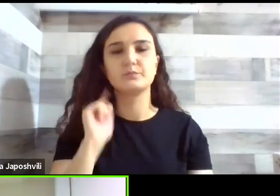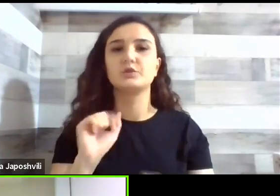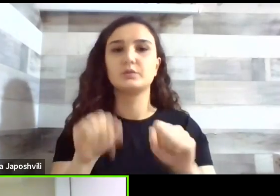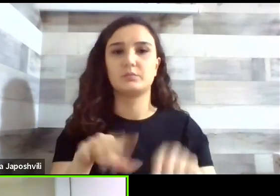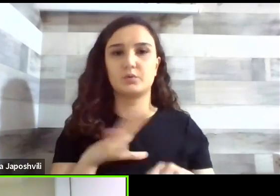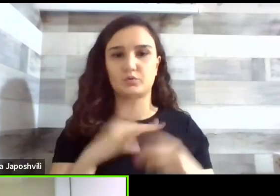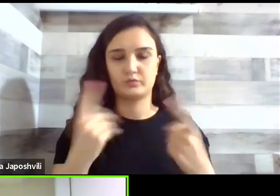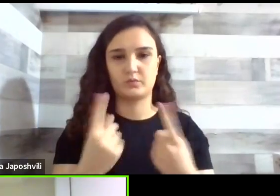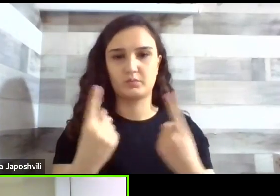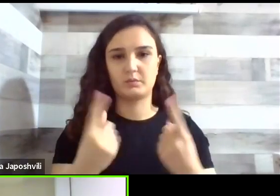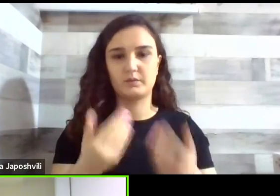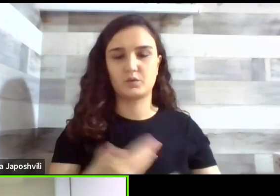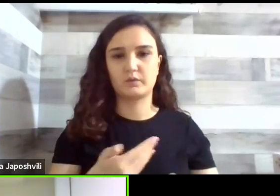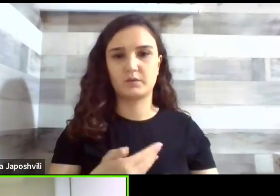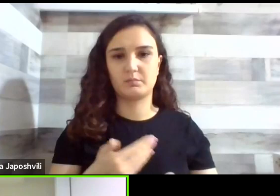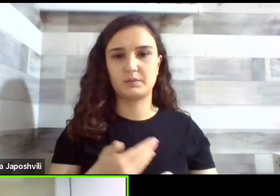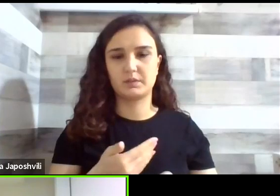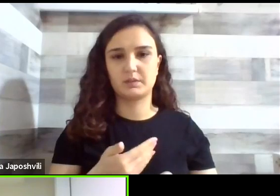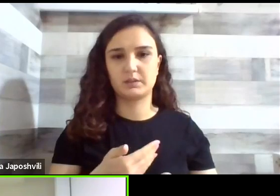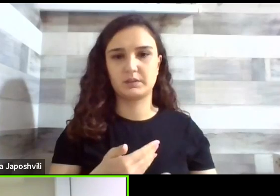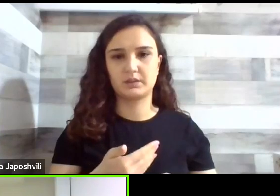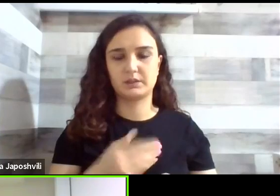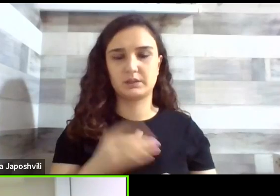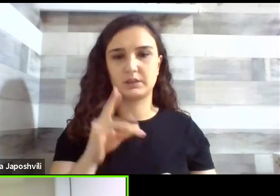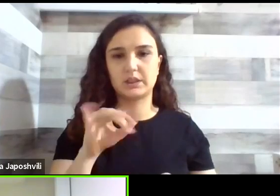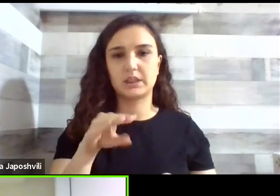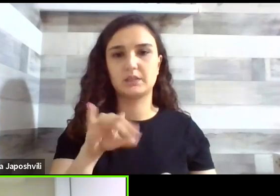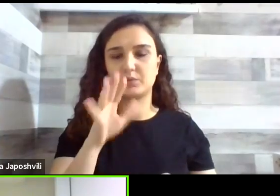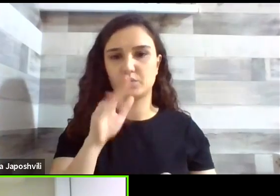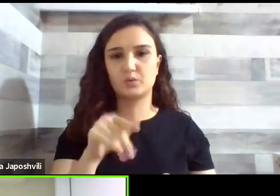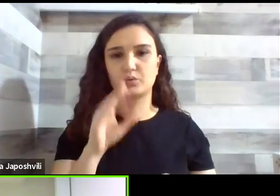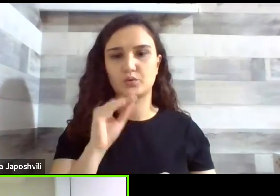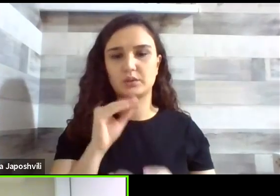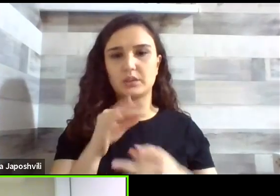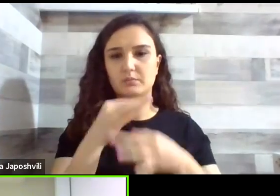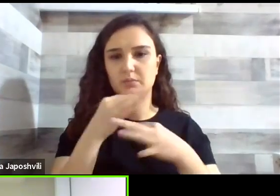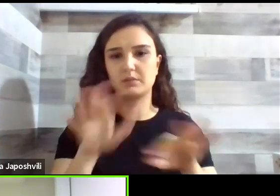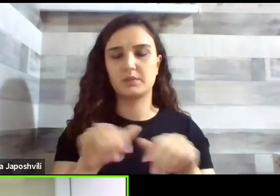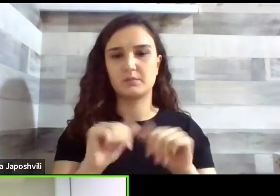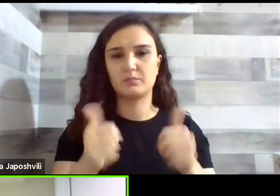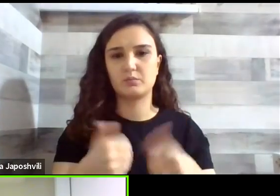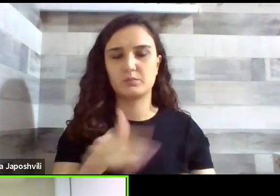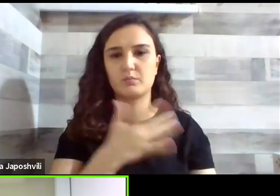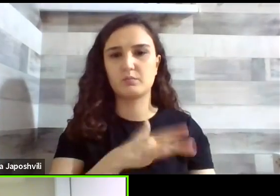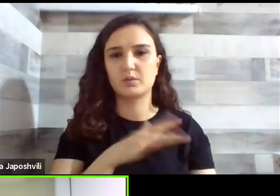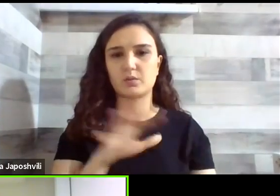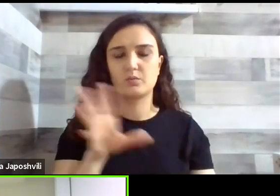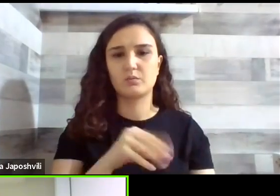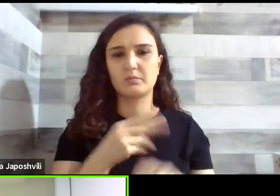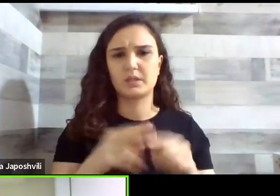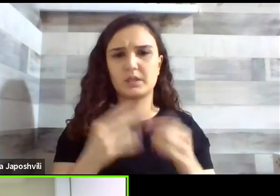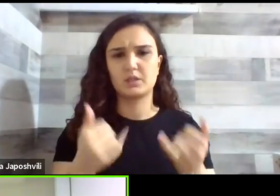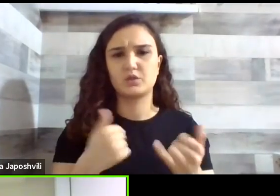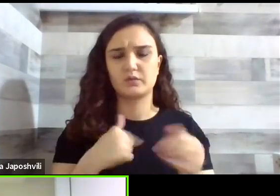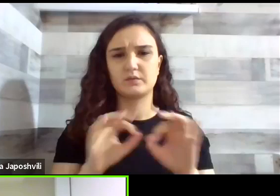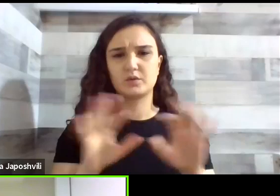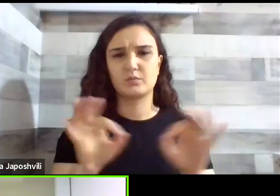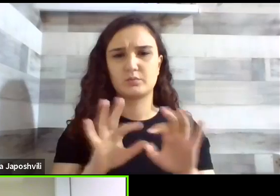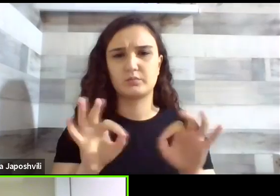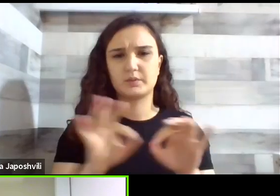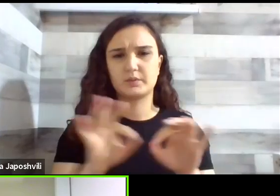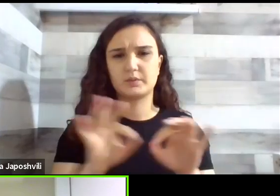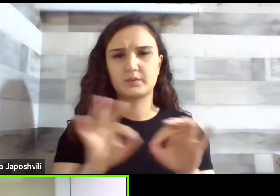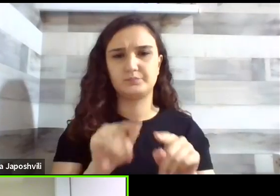ჩვეულებრივი ცხოვრების რიტმის დროსაც, ხო, როდესაც ნებისმიერი ტიპის ის მომსახურება, რომლებზეც ახლა ჩვენ საუბრობთ, რომლებზეც